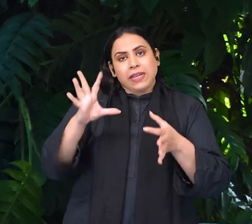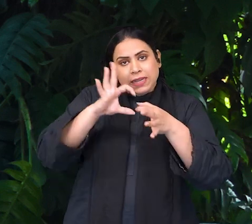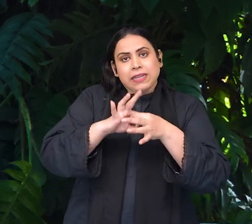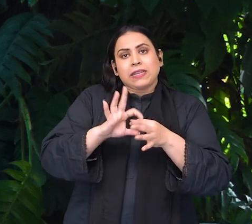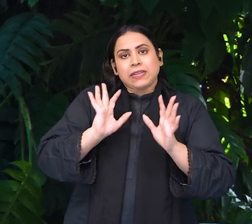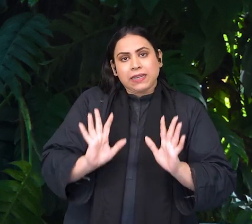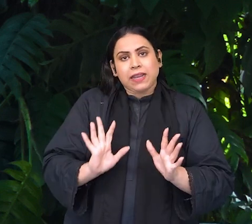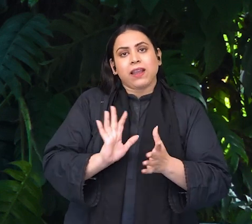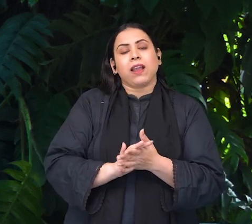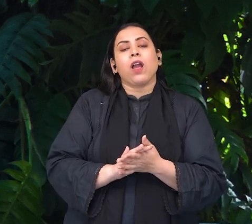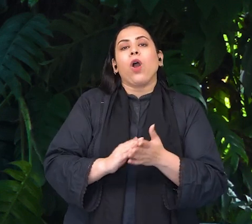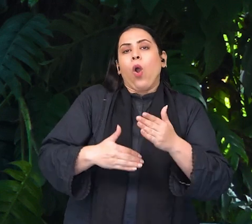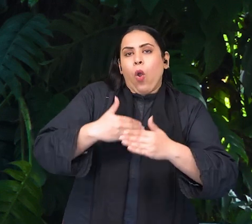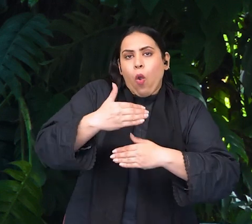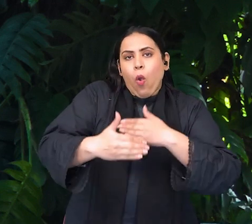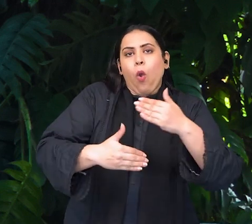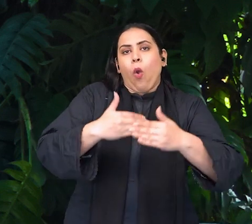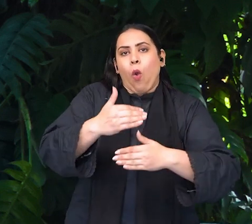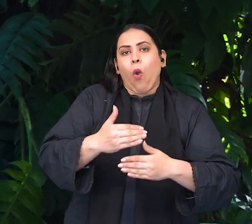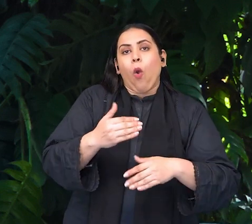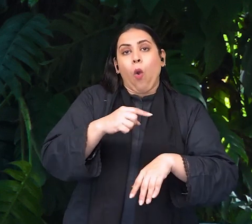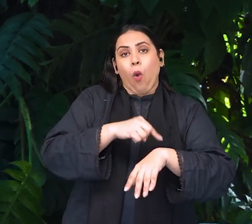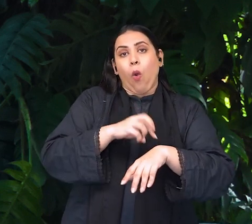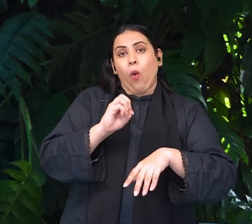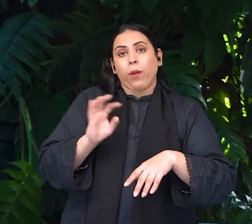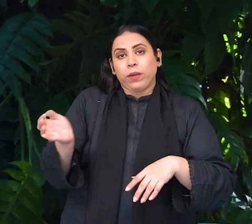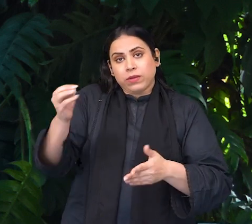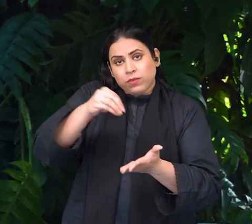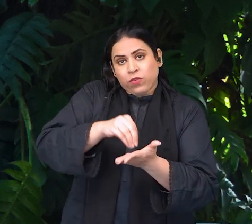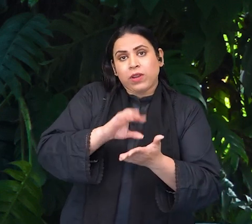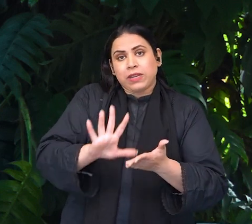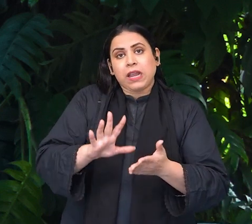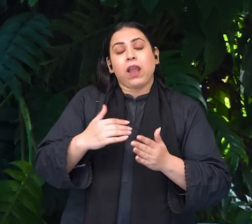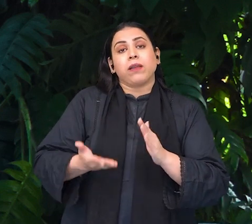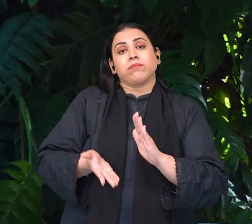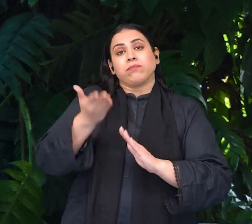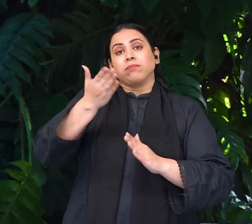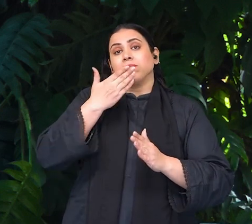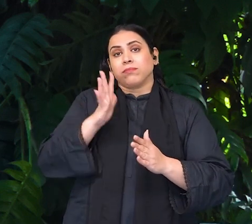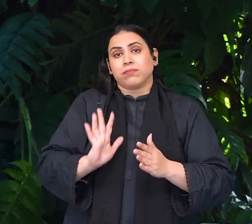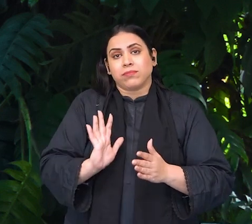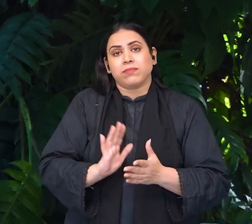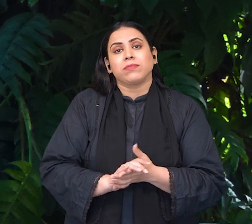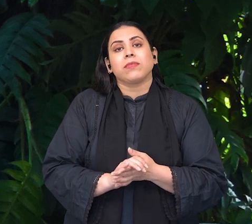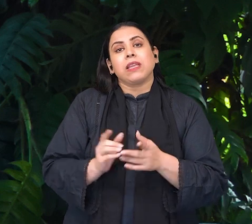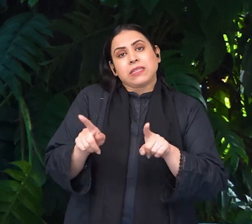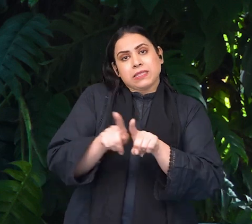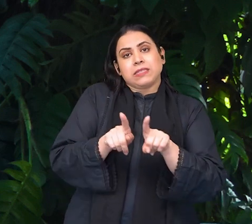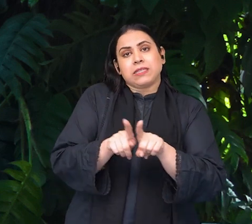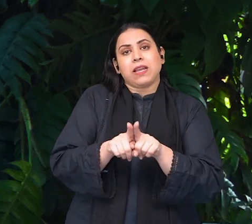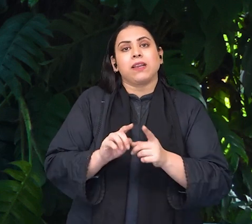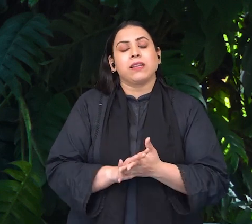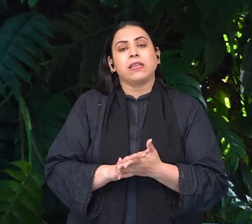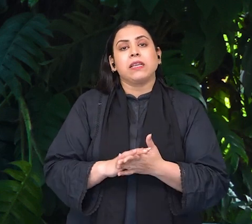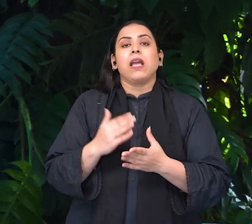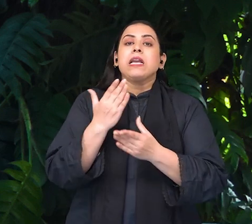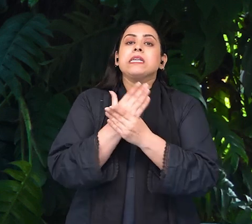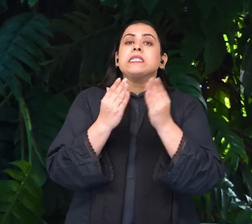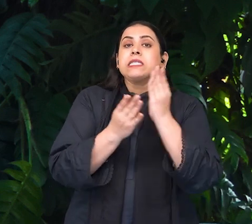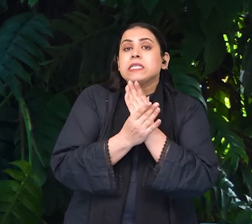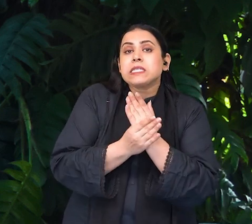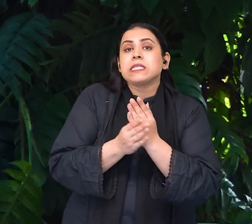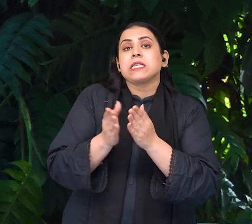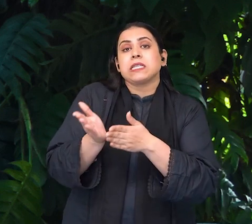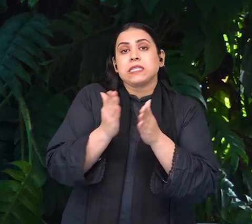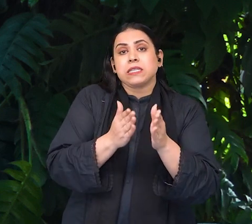साथ अभी भी कनेक्टेड रहें और इनको मज़ीद अपॉर्चुनिटीज़ के साथ कनेक्ट कर सकें और ये अपनी हायर एजुकेशन को कंटिन्यू करें और इसके साथ साथ कुछ